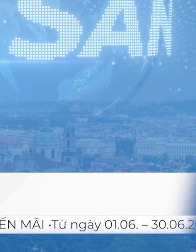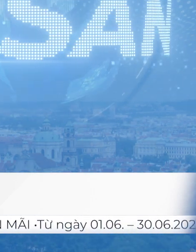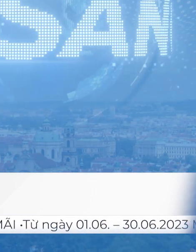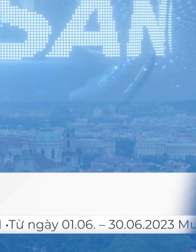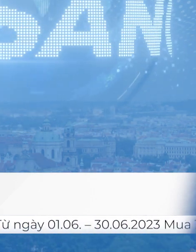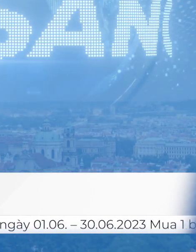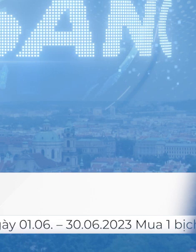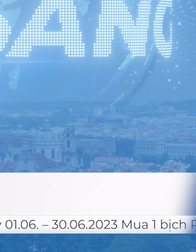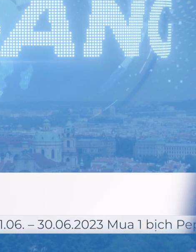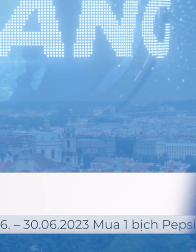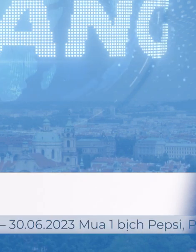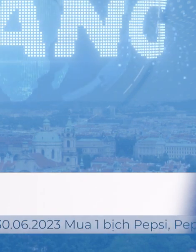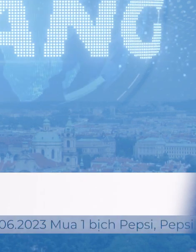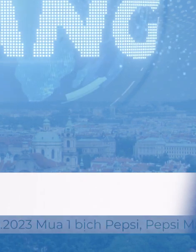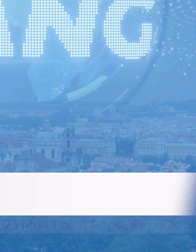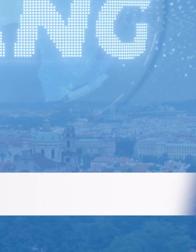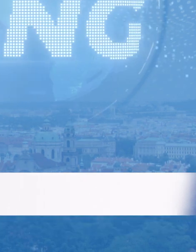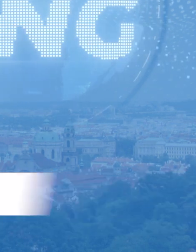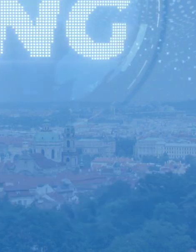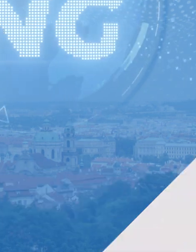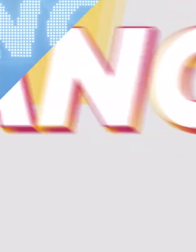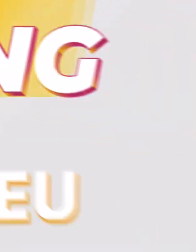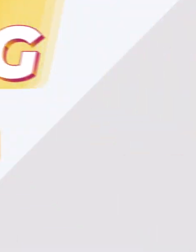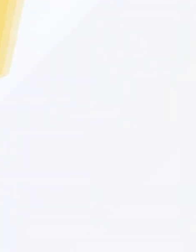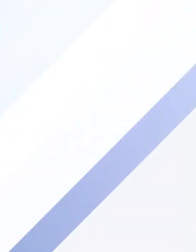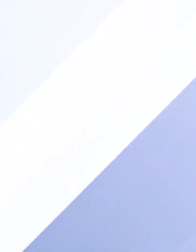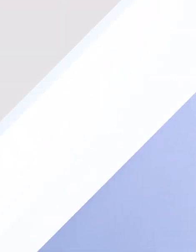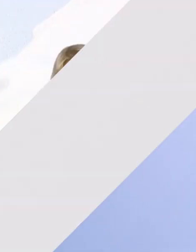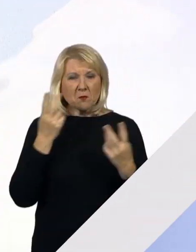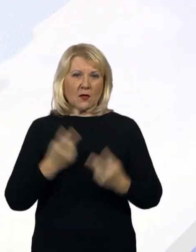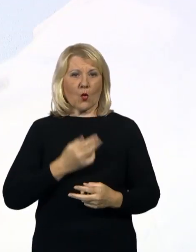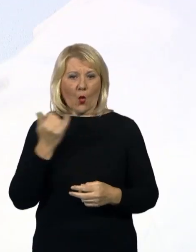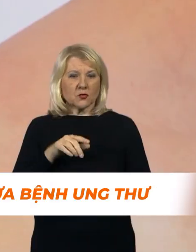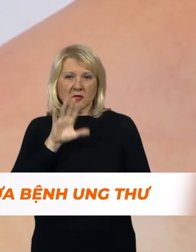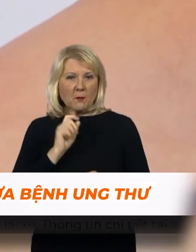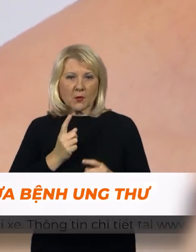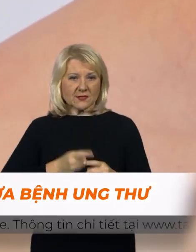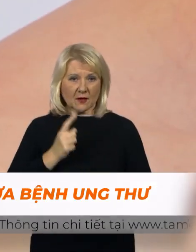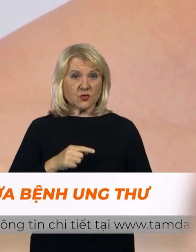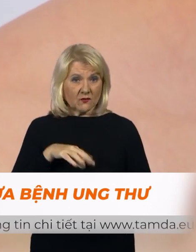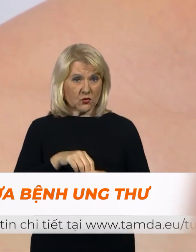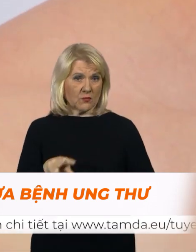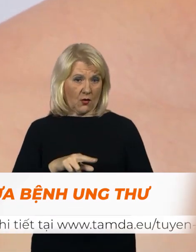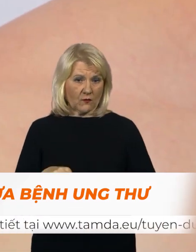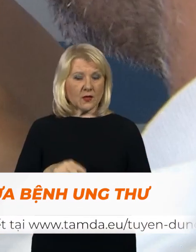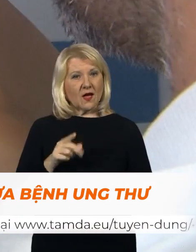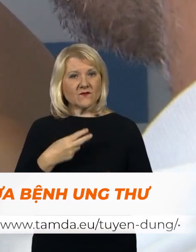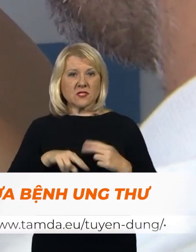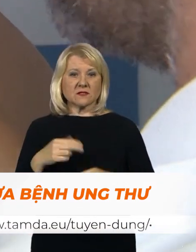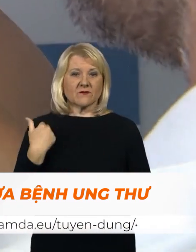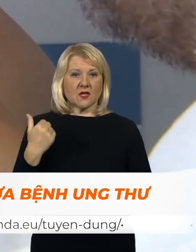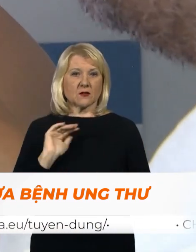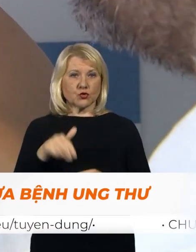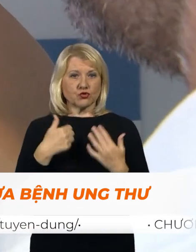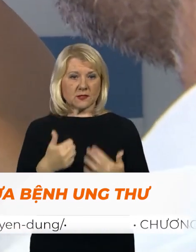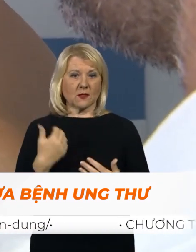và nhiều niềm vui. Và ngay sau đây là nội dung chi tiết của bản tin sáng ngày hôm nay. Mỗi năm một phần lớn trong số 80.000 khối u đã được